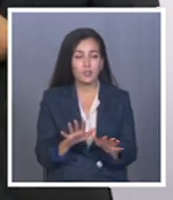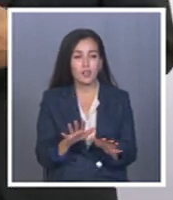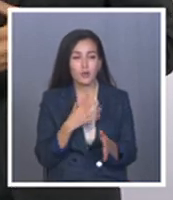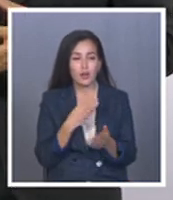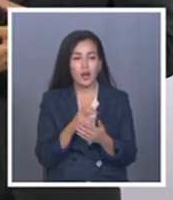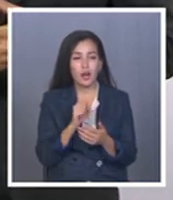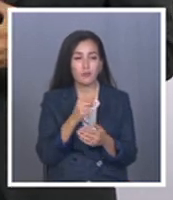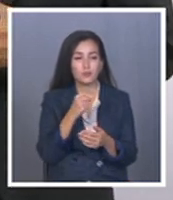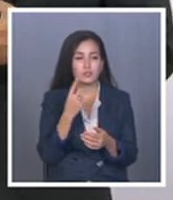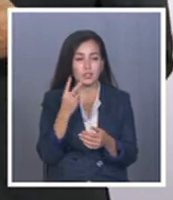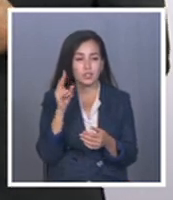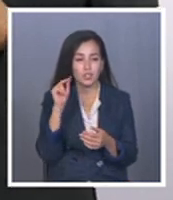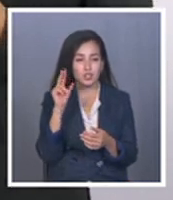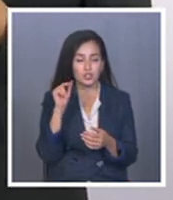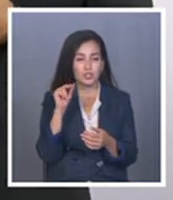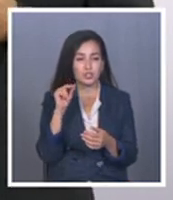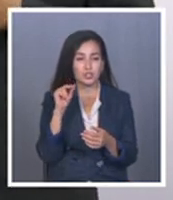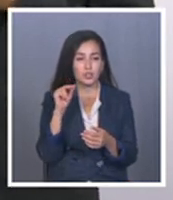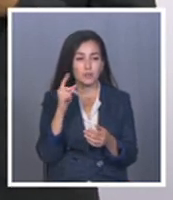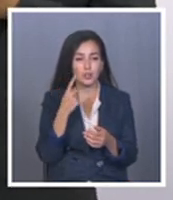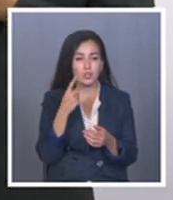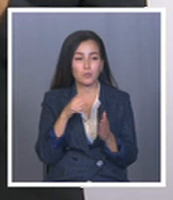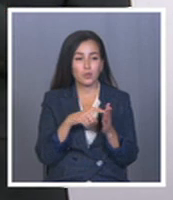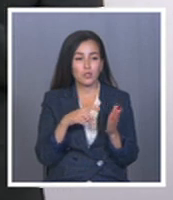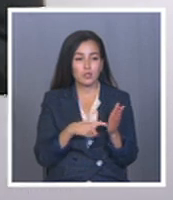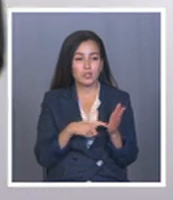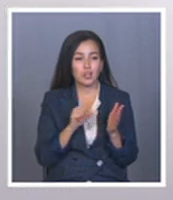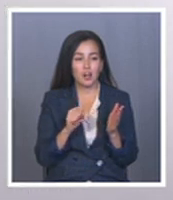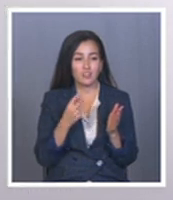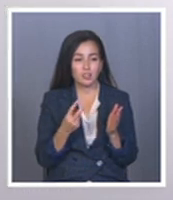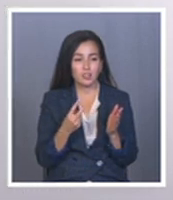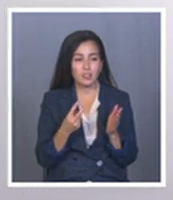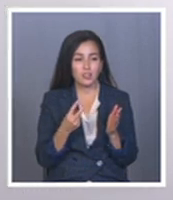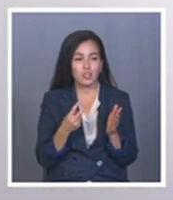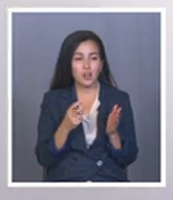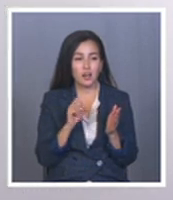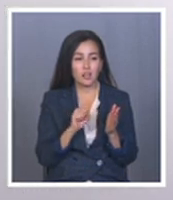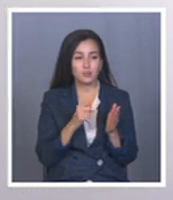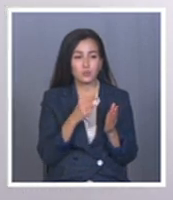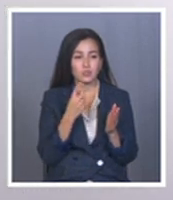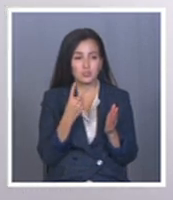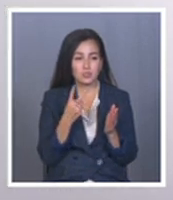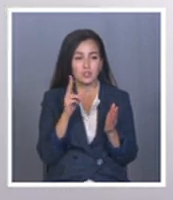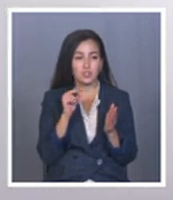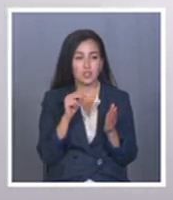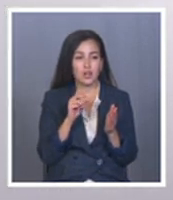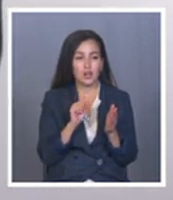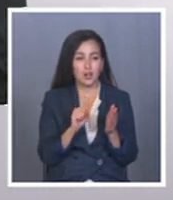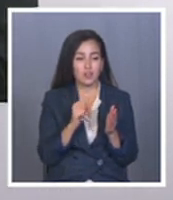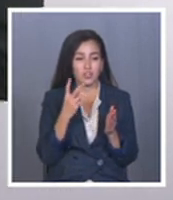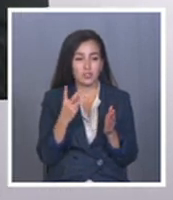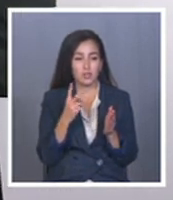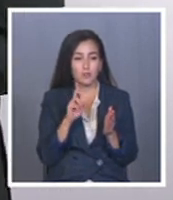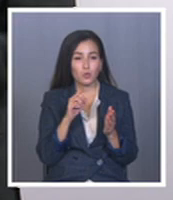2 дәрежесі 1 бөлінген а квадрат болады. Яғни мына А-ның минус 2 дәрежесін 1 бөлінген а квадрат десек, b кубқа көбейтілгенде